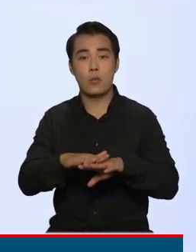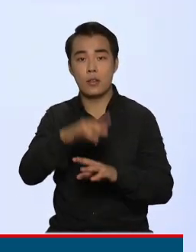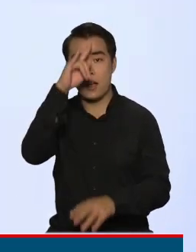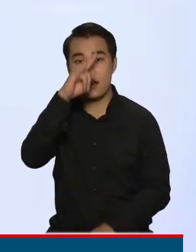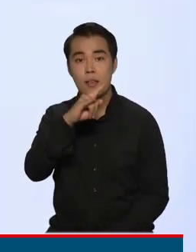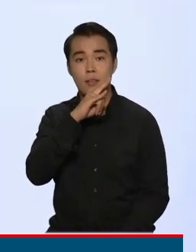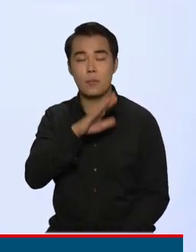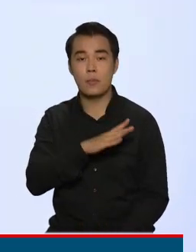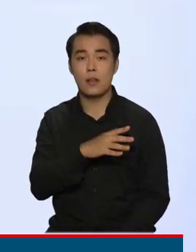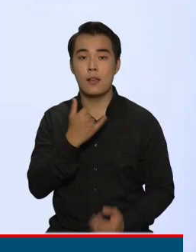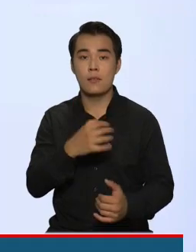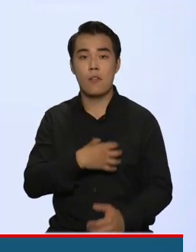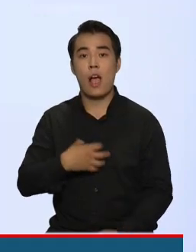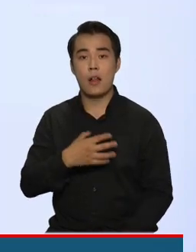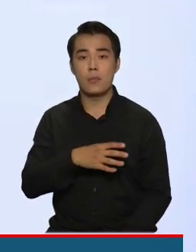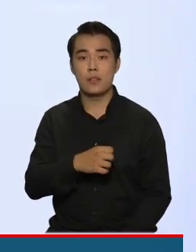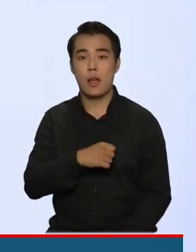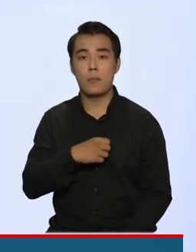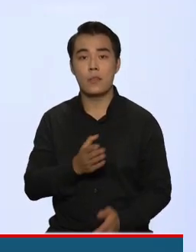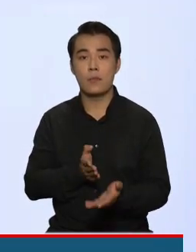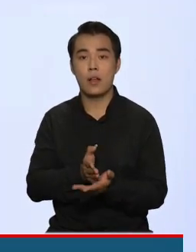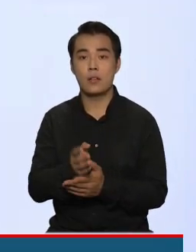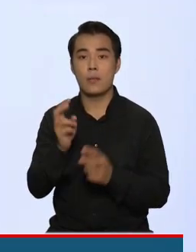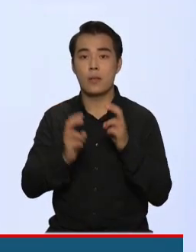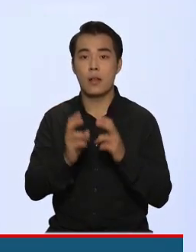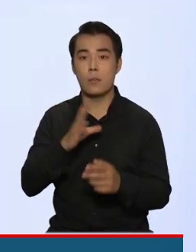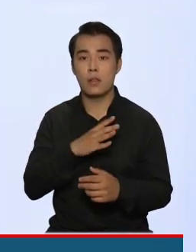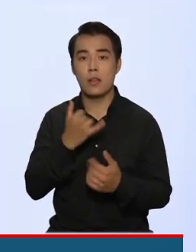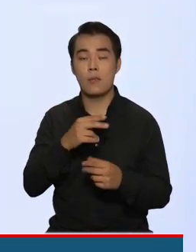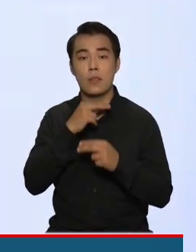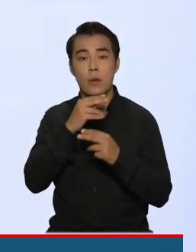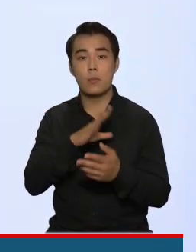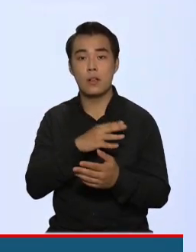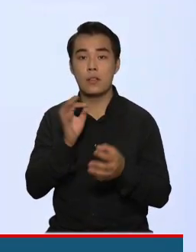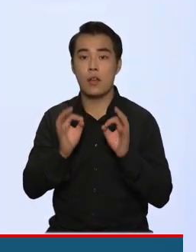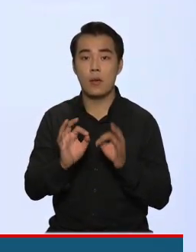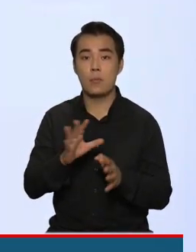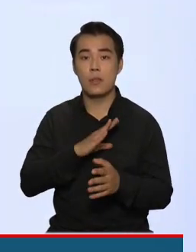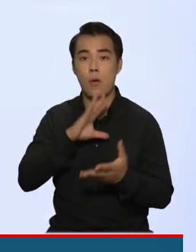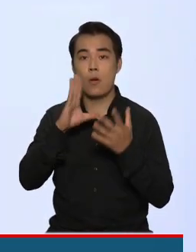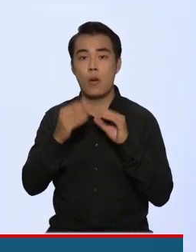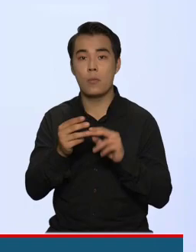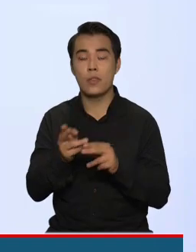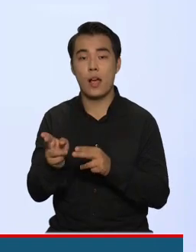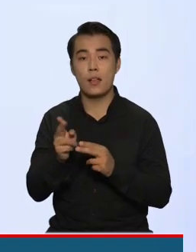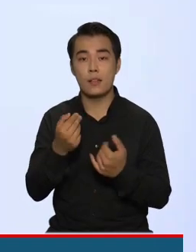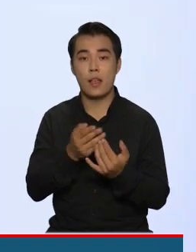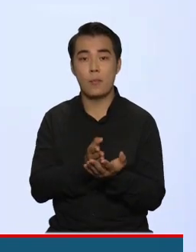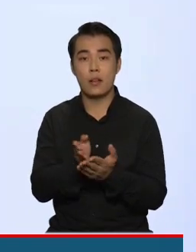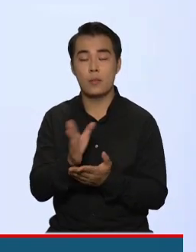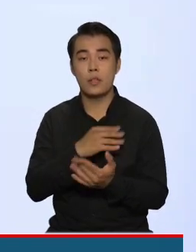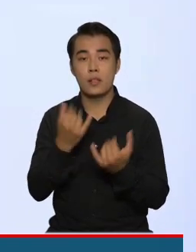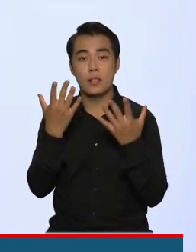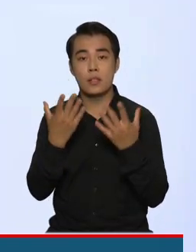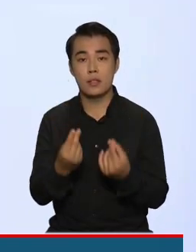Казахстана. Так он был основным, одним из основных промысловых видов, по которым был налажен, так сказать, целый охотничий промысел. На